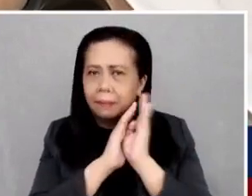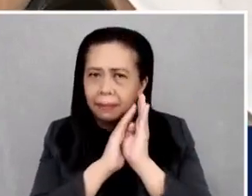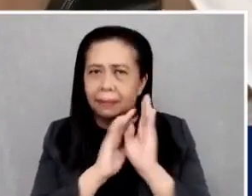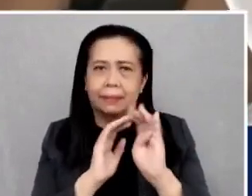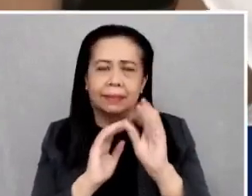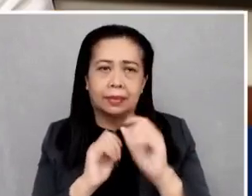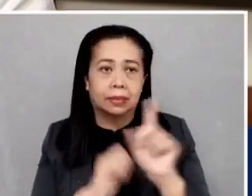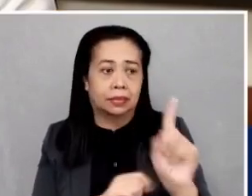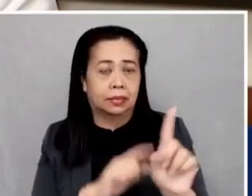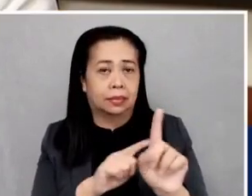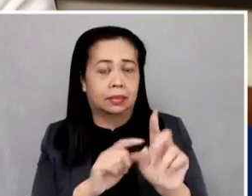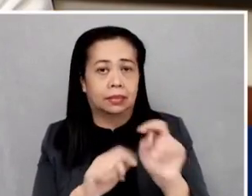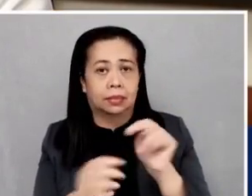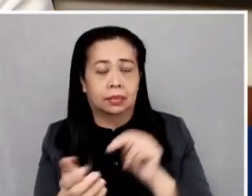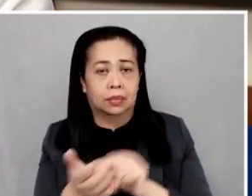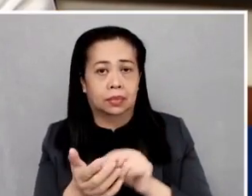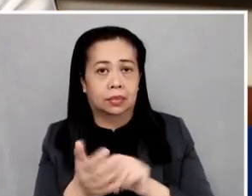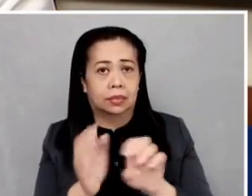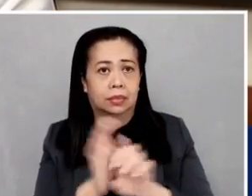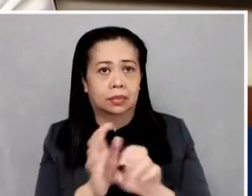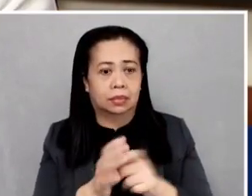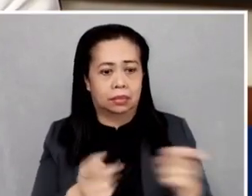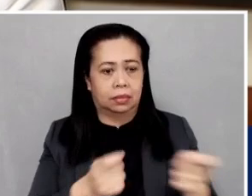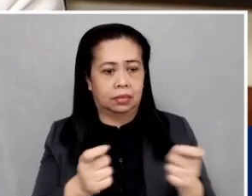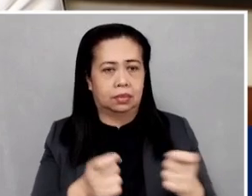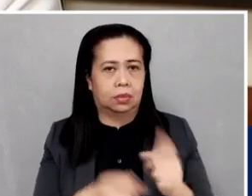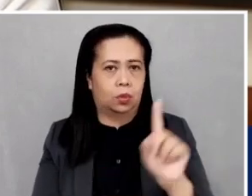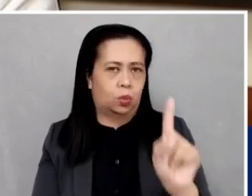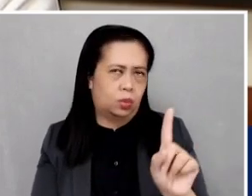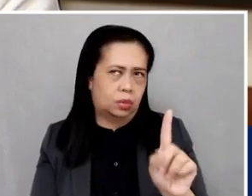nurse, halimbawa, can handle